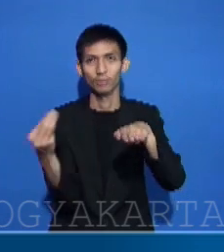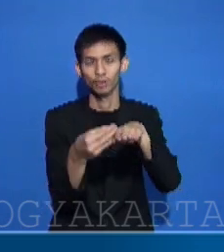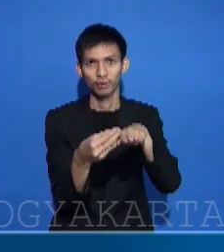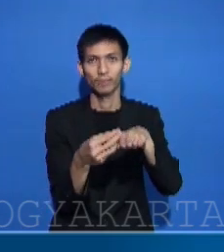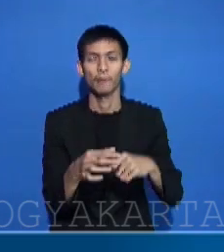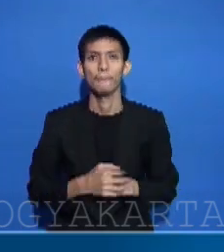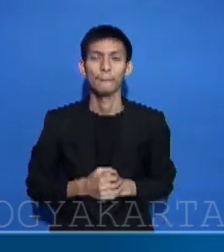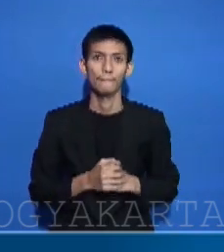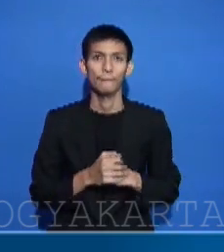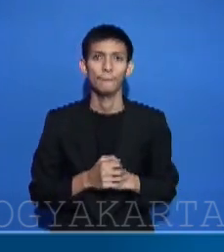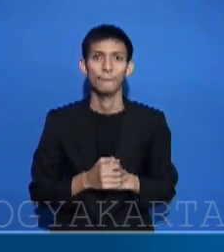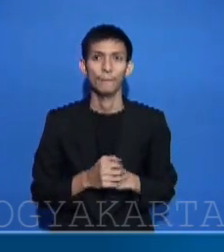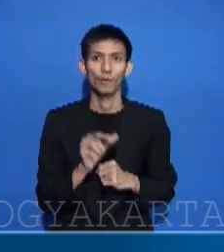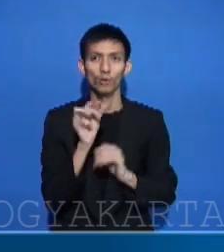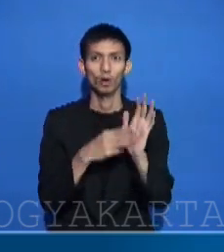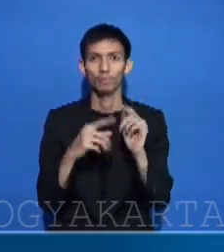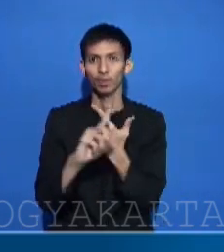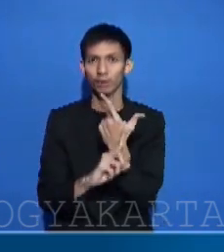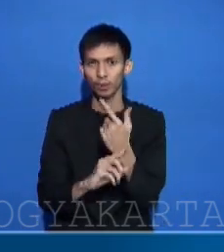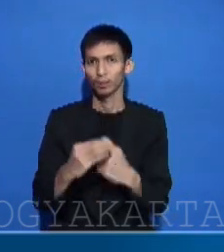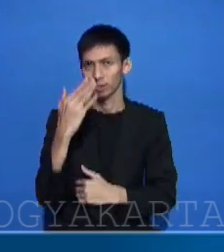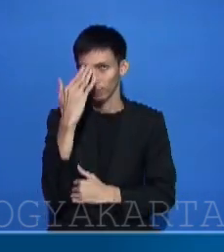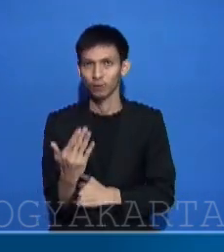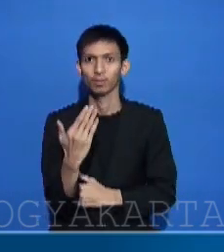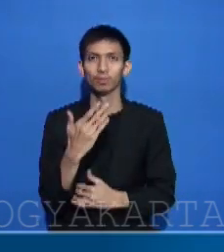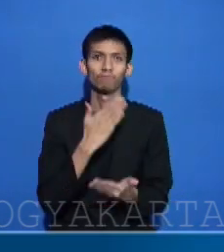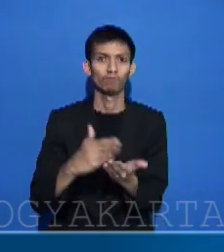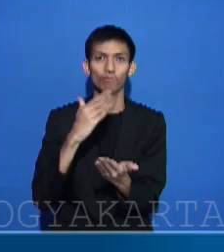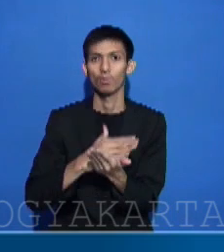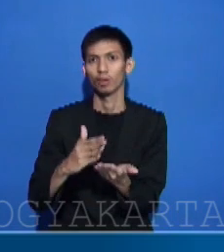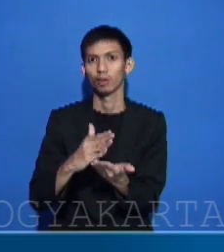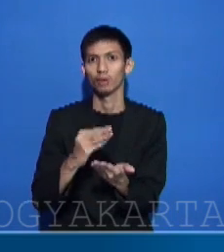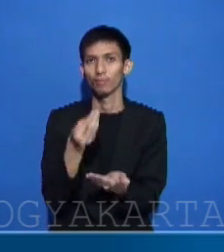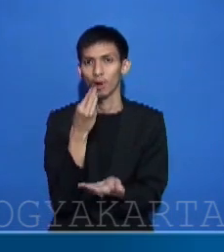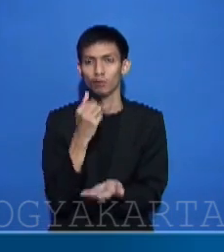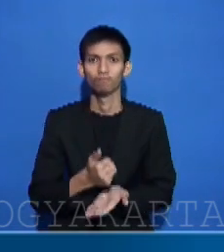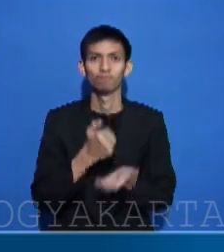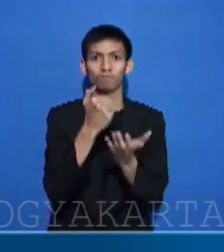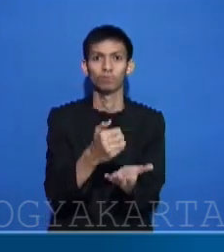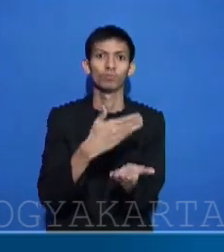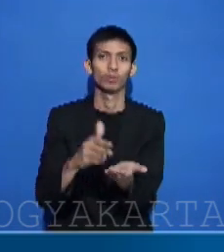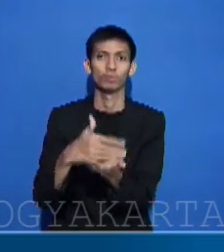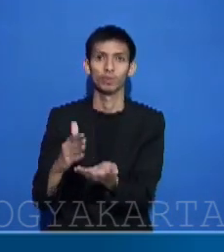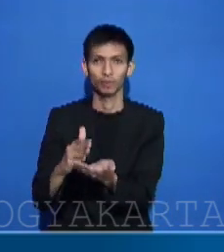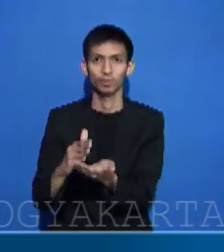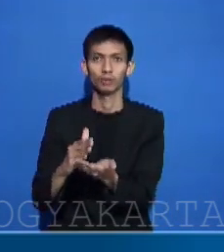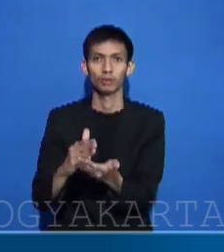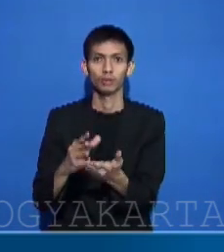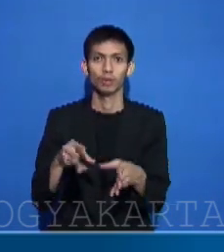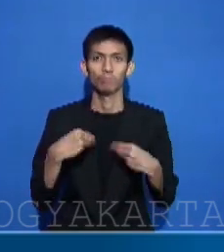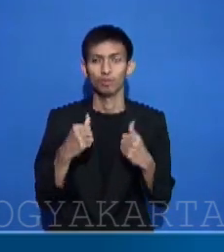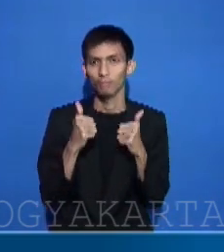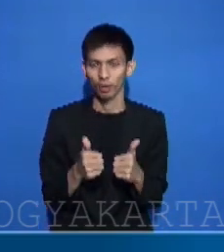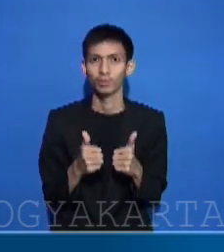Melalui kegiatan UMY Mengabdi, pembagian takjil buka puasa bulan Ramadan disambut antusias para mahasiswa yang